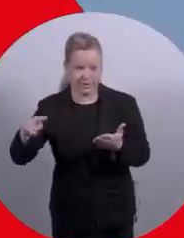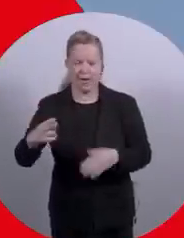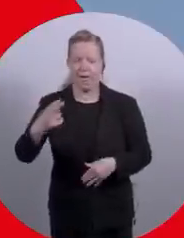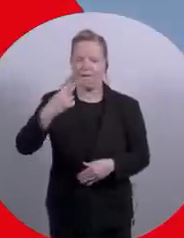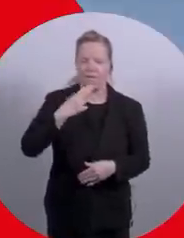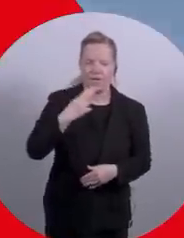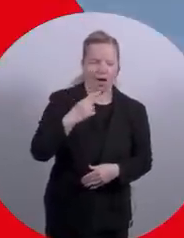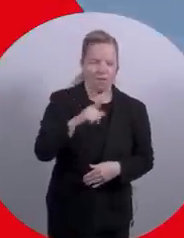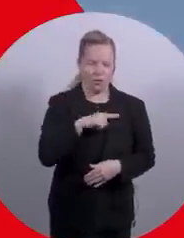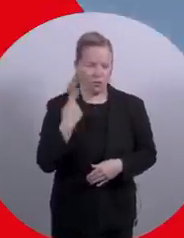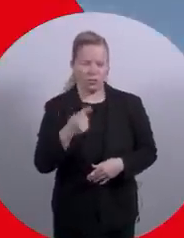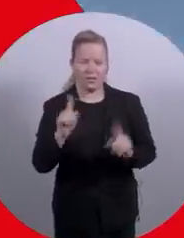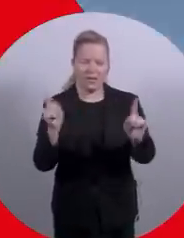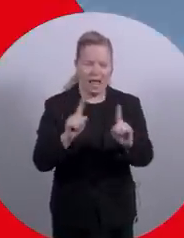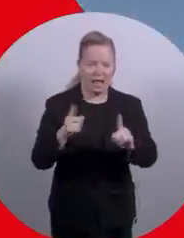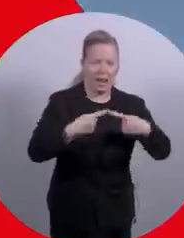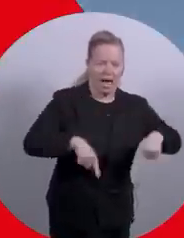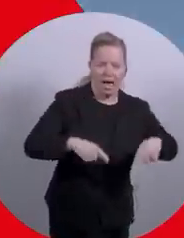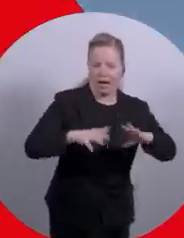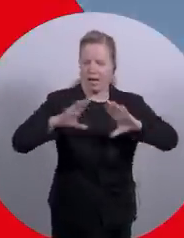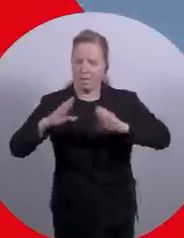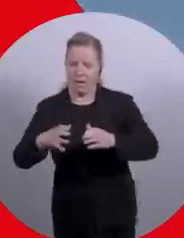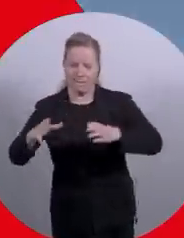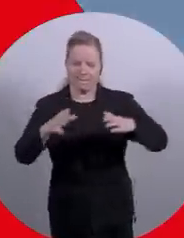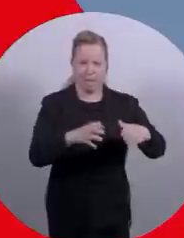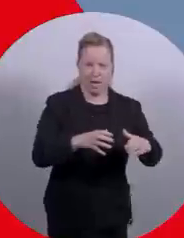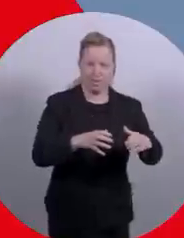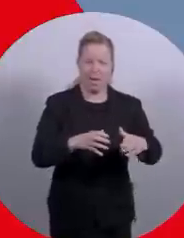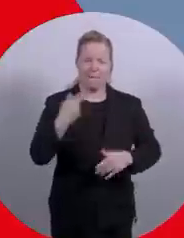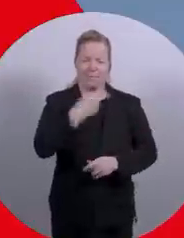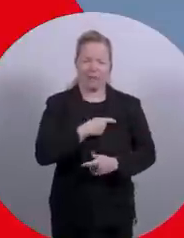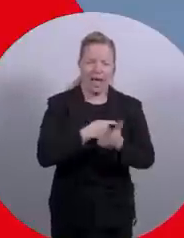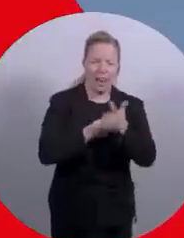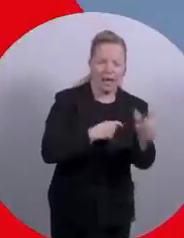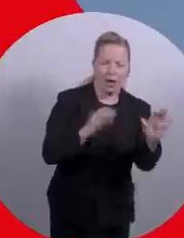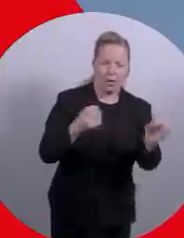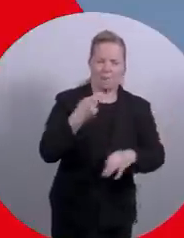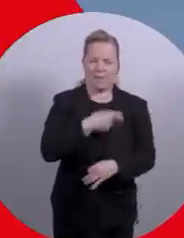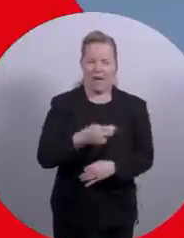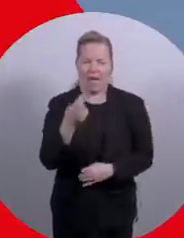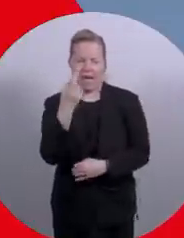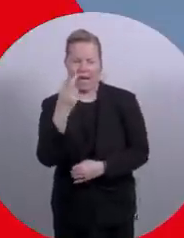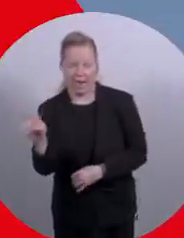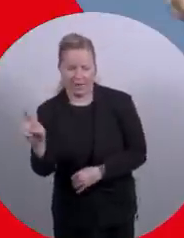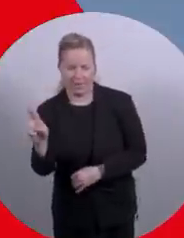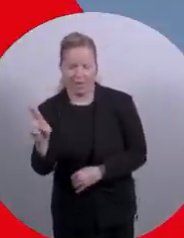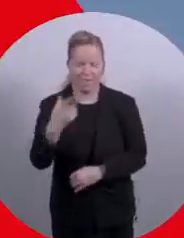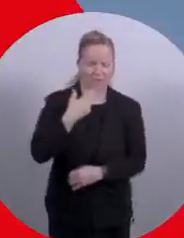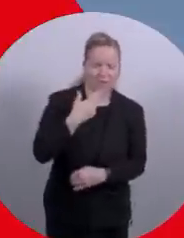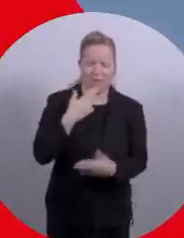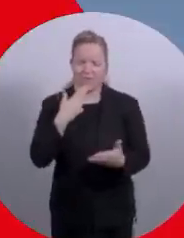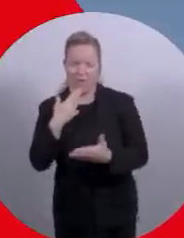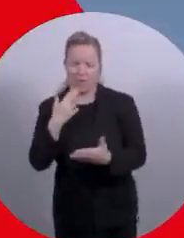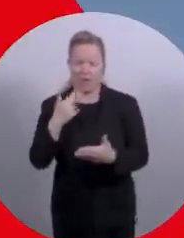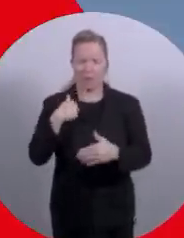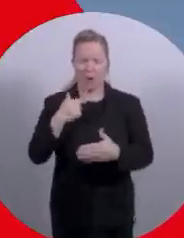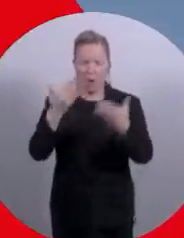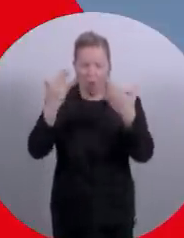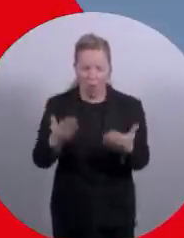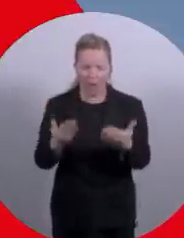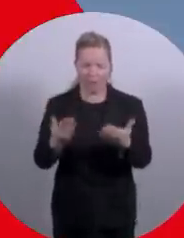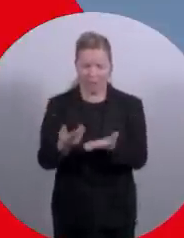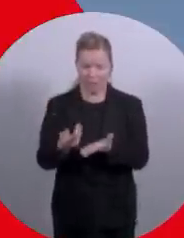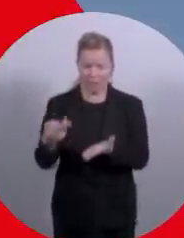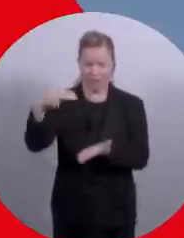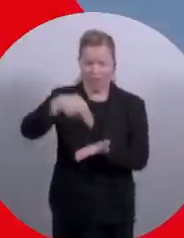welchen Lager gehört wer von uns ein parteilinker und wer ein parteirechter ist aber wenn ich heute hier da stehe und da